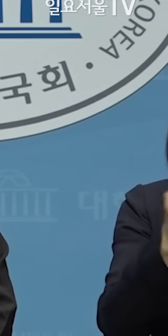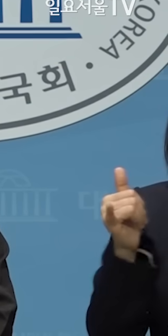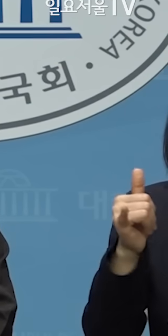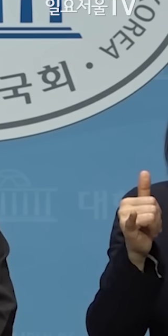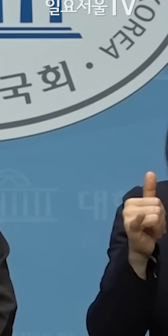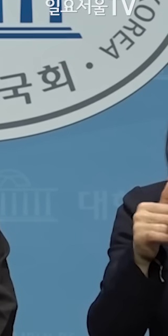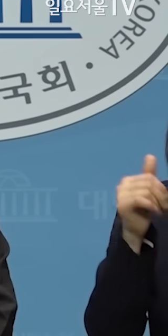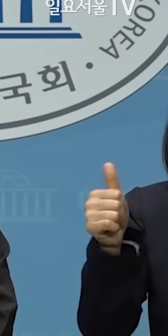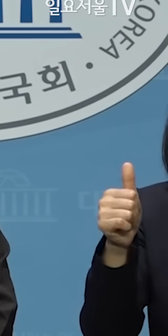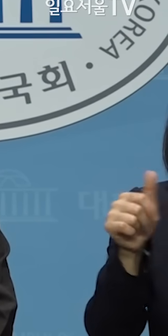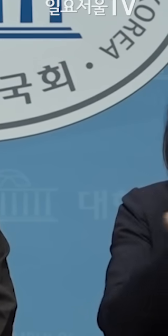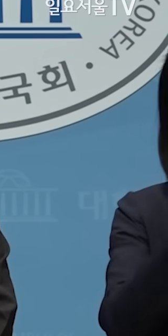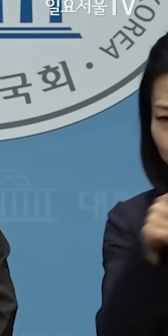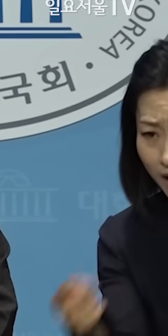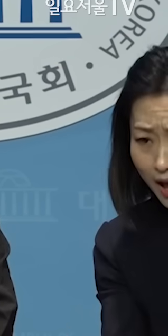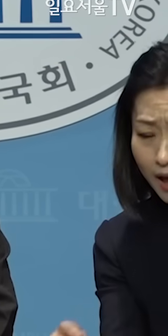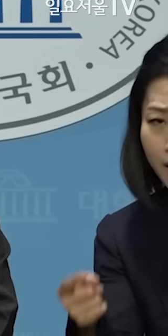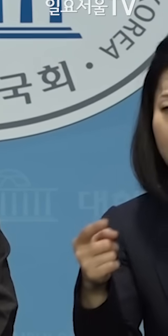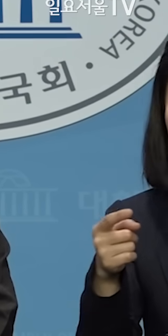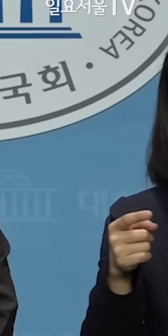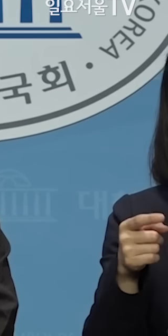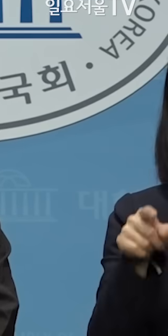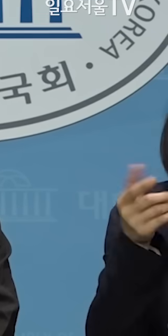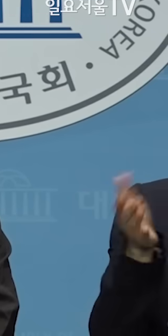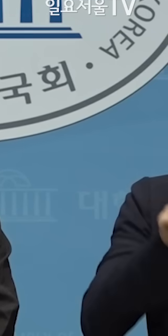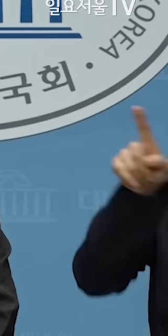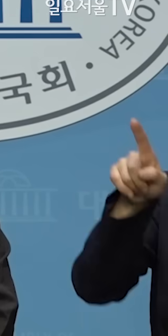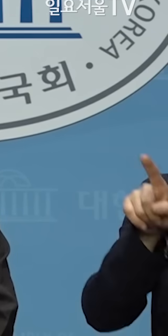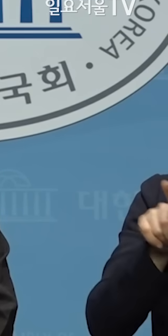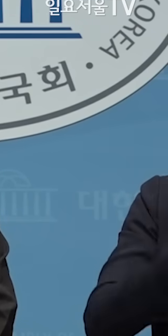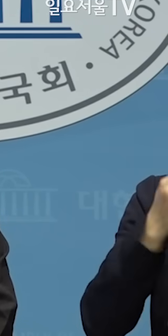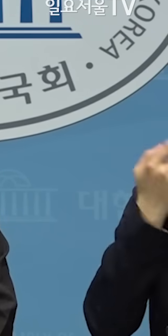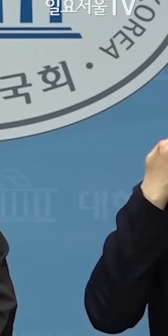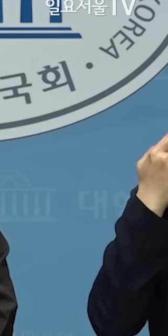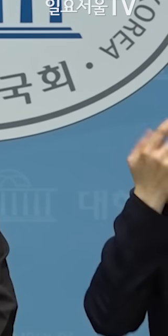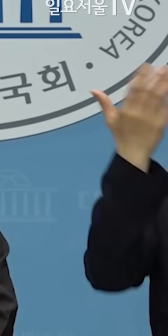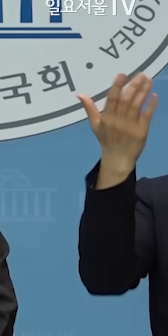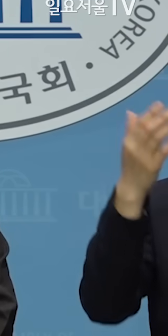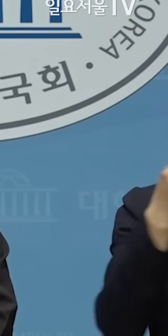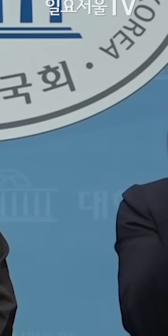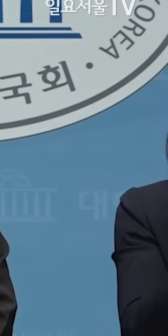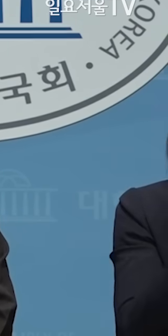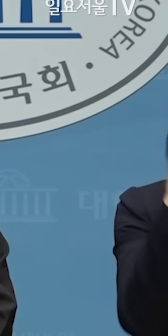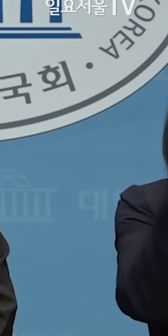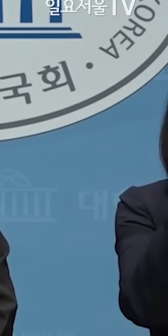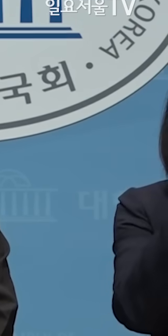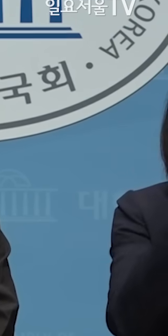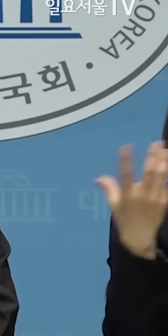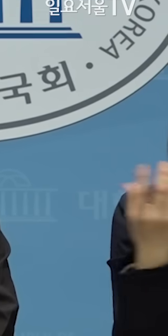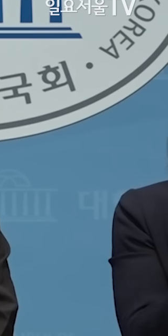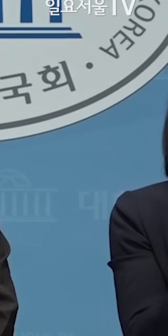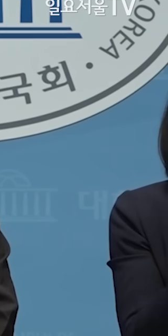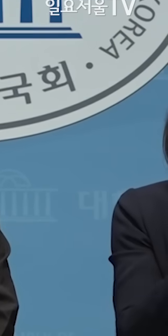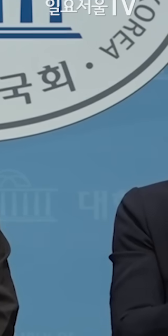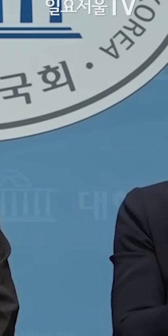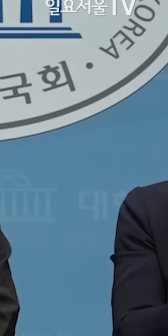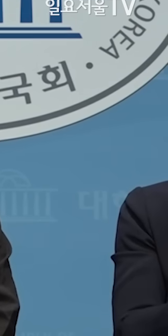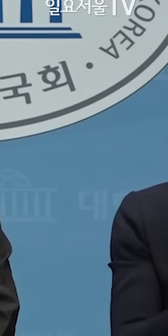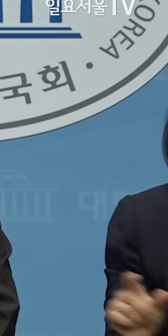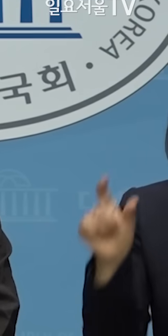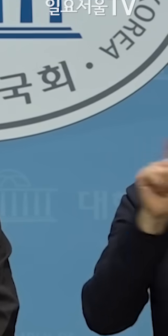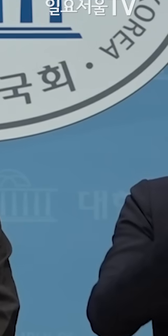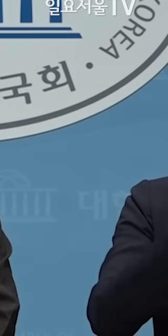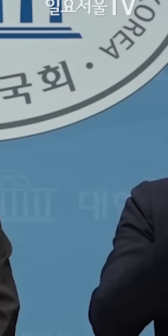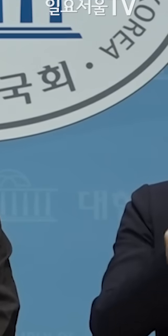하는지 어른들께 묻지 않을 수 없었습니다 거야가 밀어붙인 검수 안박는 족하지 않아 사법 불신으로